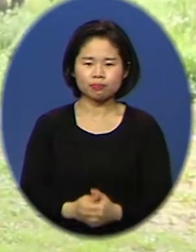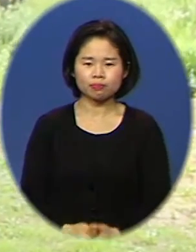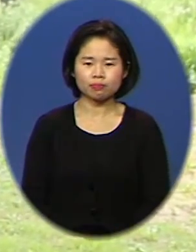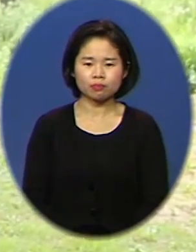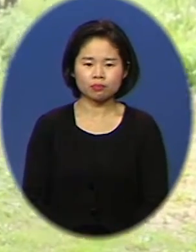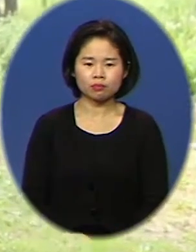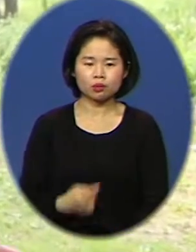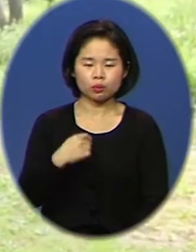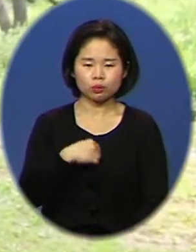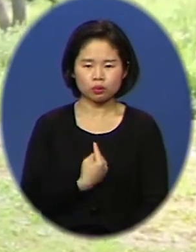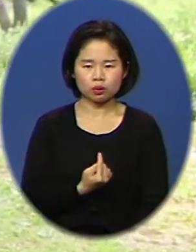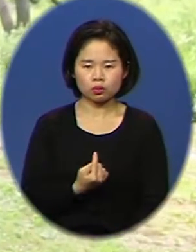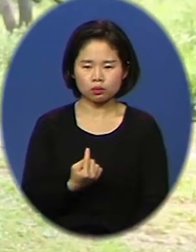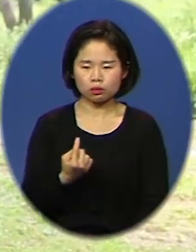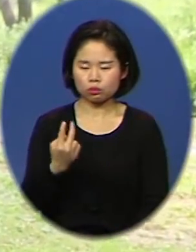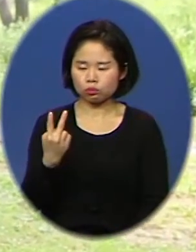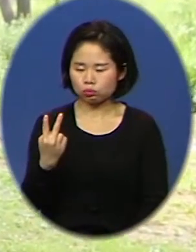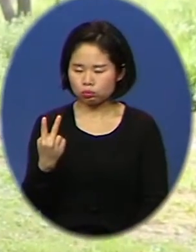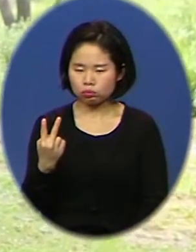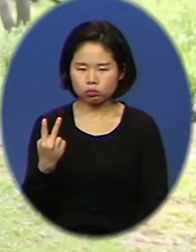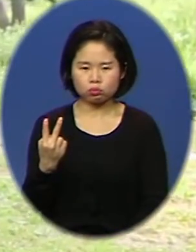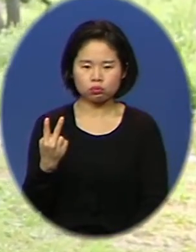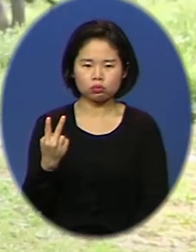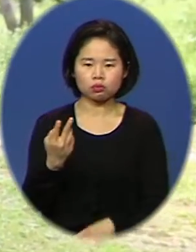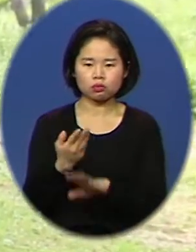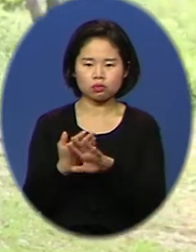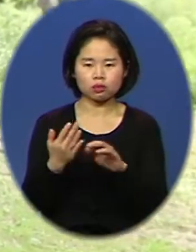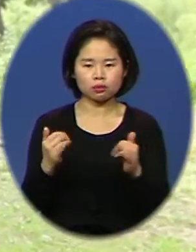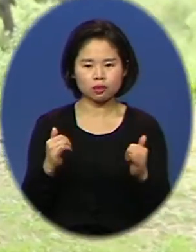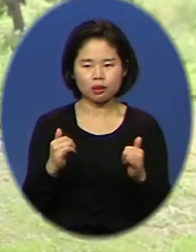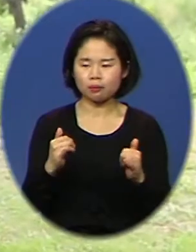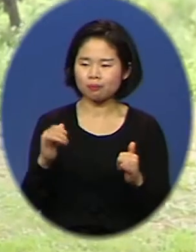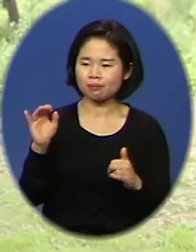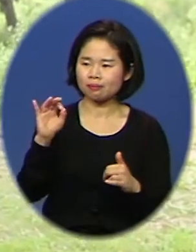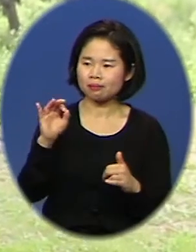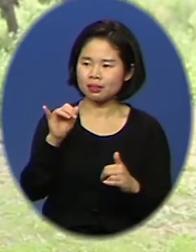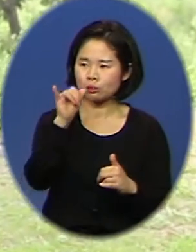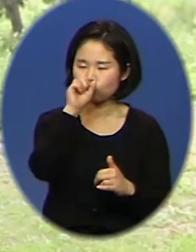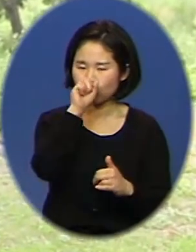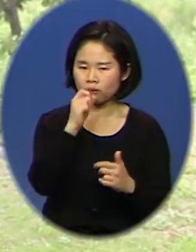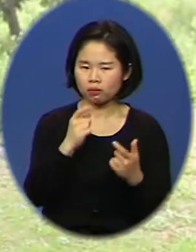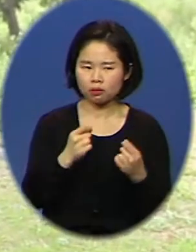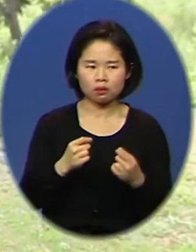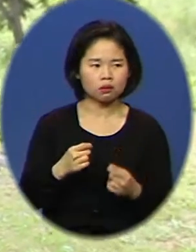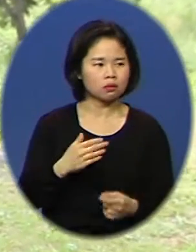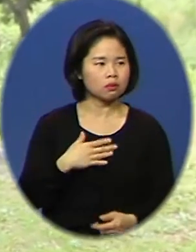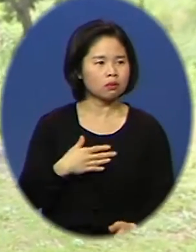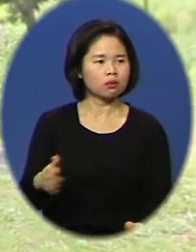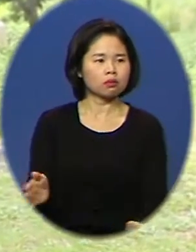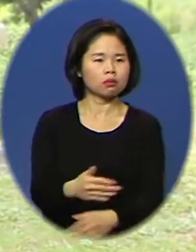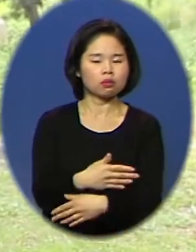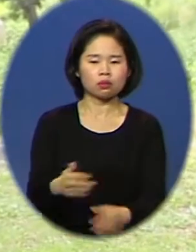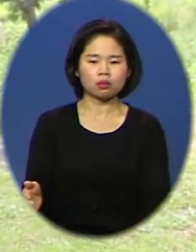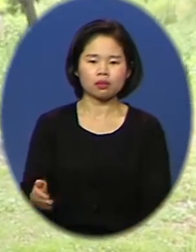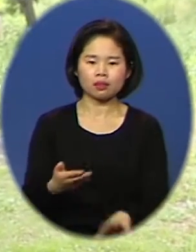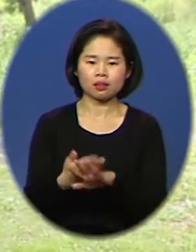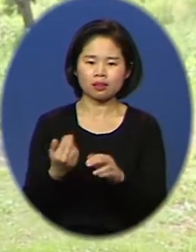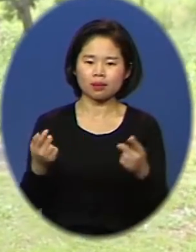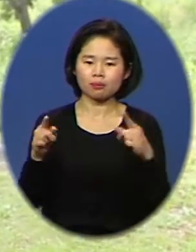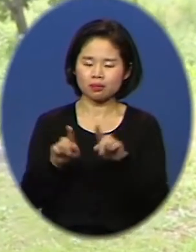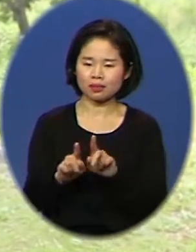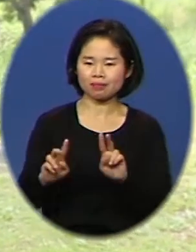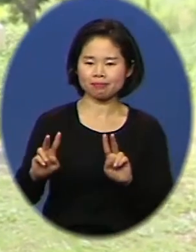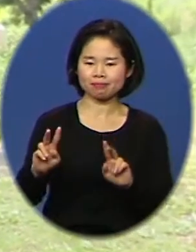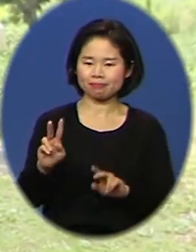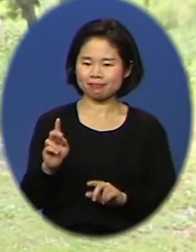그냥 혼자 있는데 두 개 있는데, 그러니까 다른 사람 있으면 좋겠는데 아무도 없어요. 다른 사람이랑 같이 이렇게 옆에